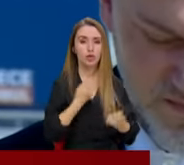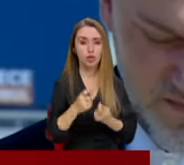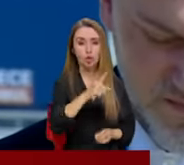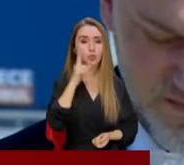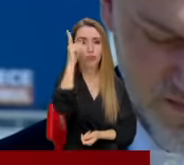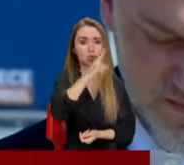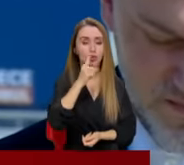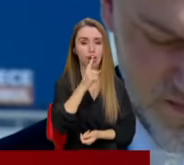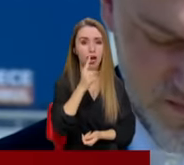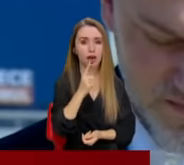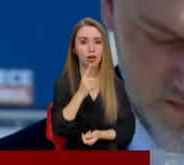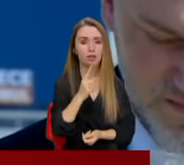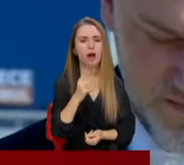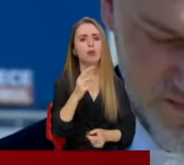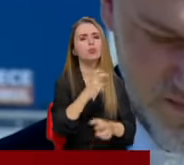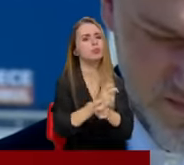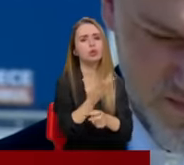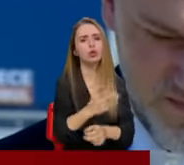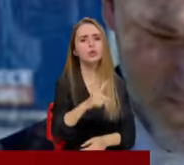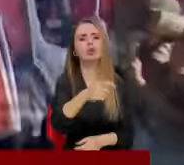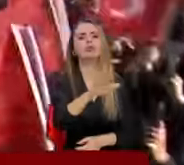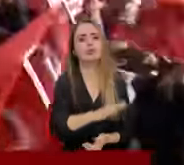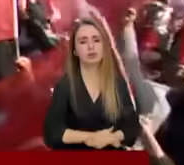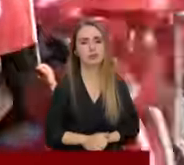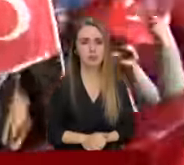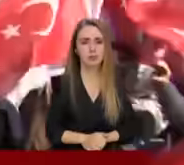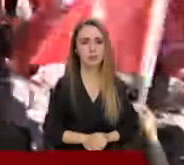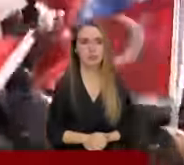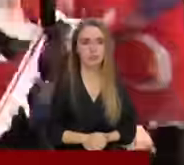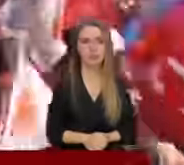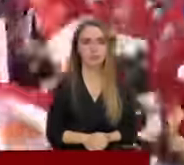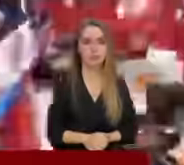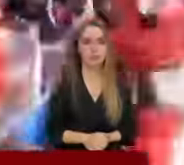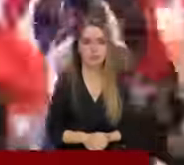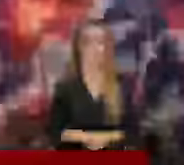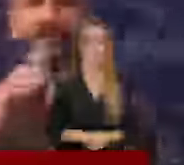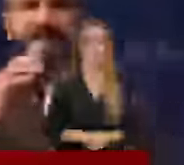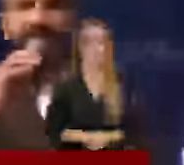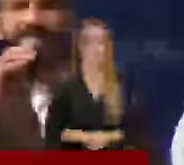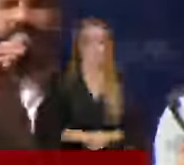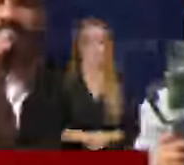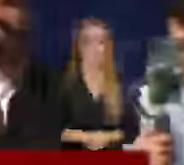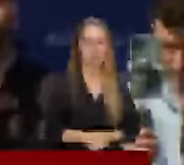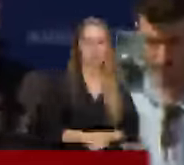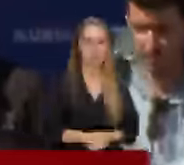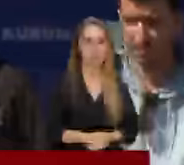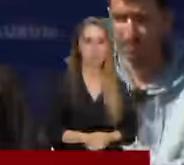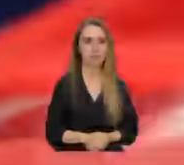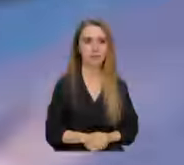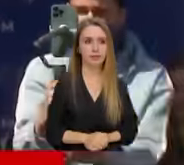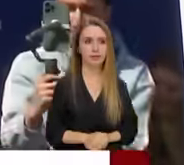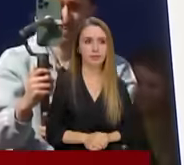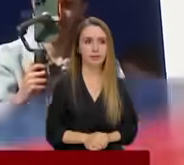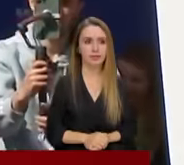için ne arasanız nafile bulamayacaksınız. İstanbul, İstanbul büyük aşkımsın.